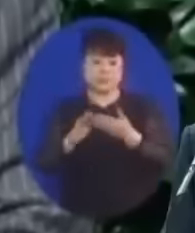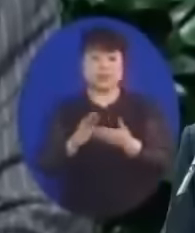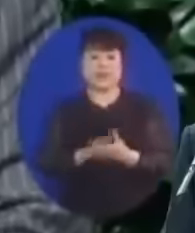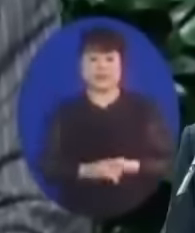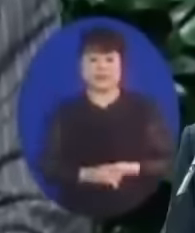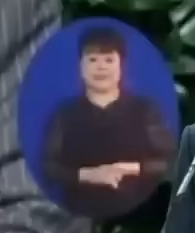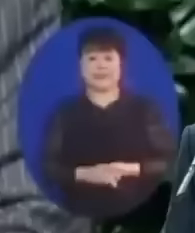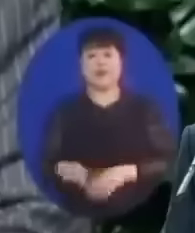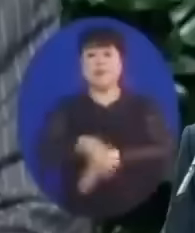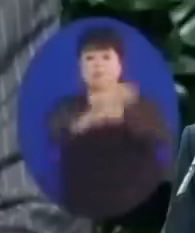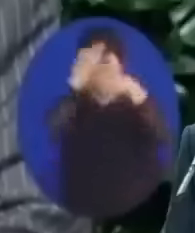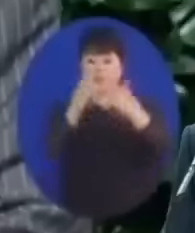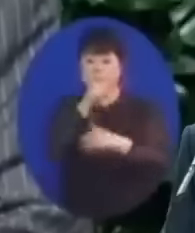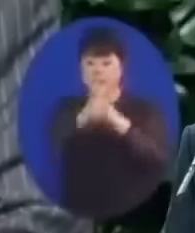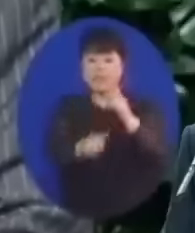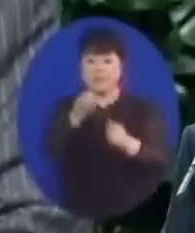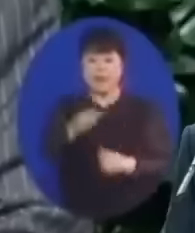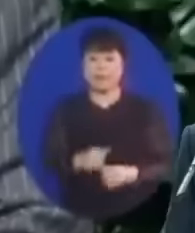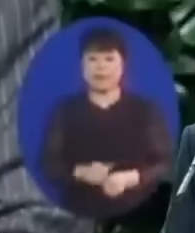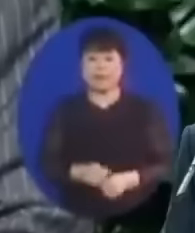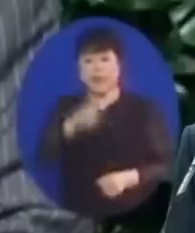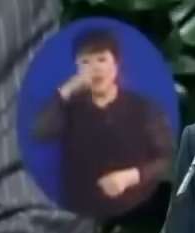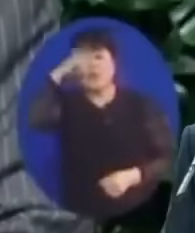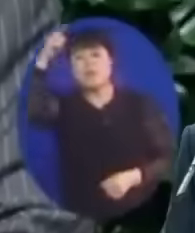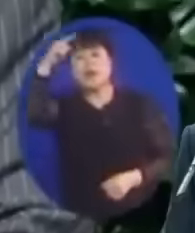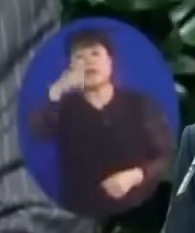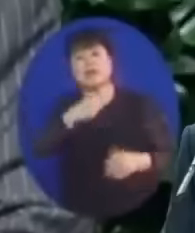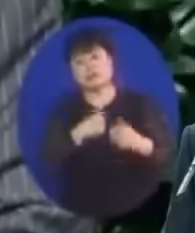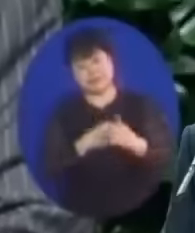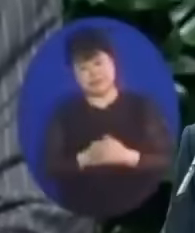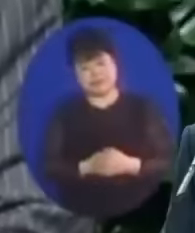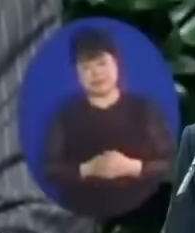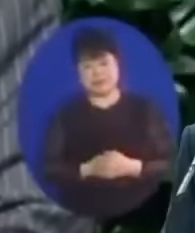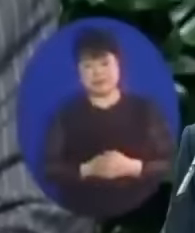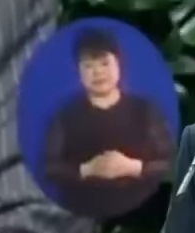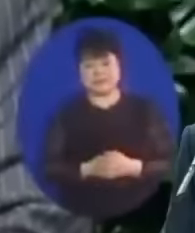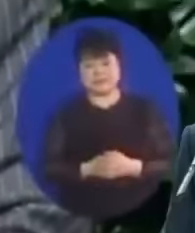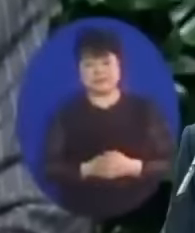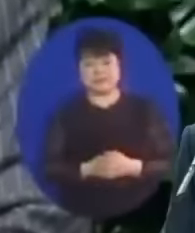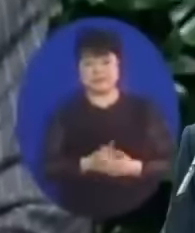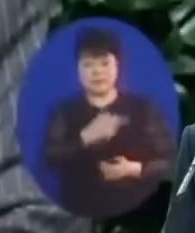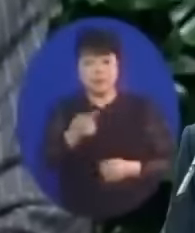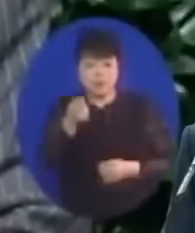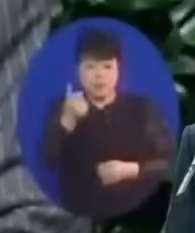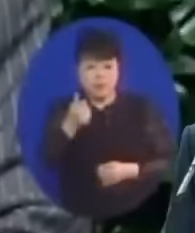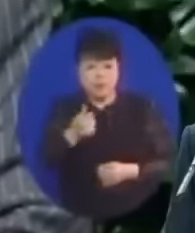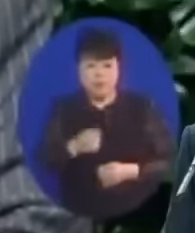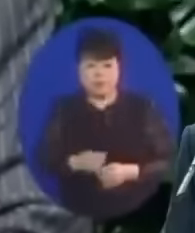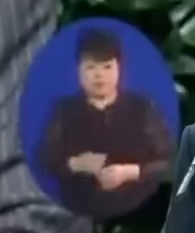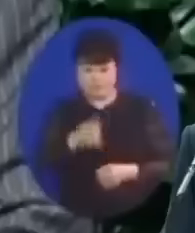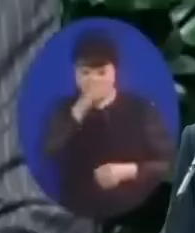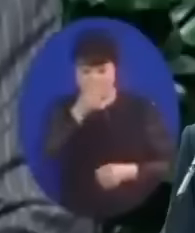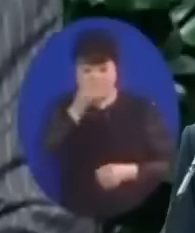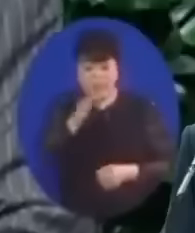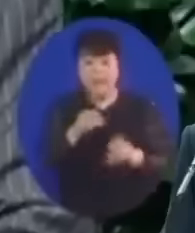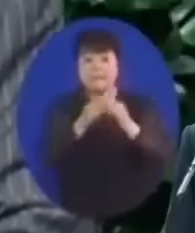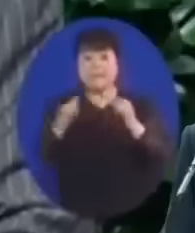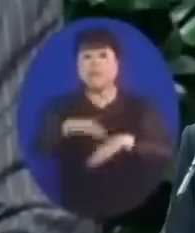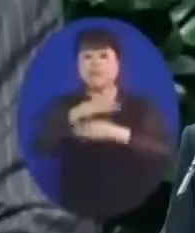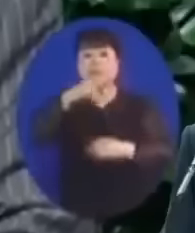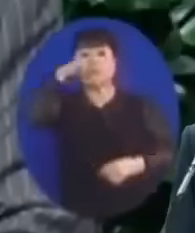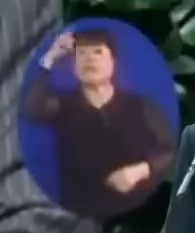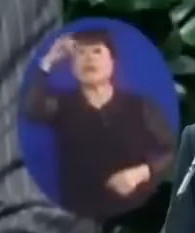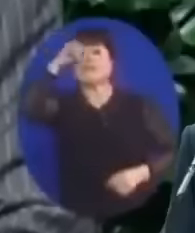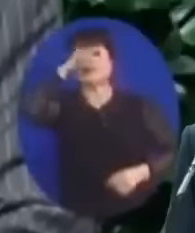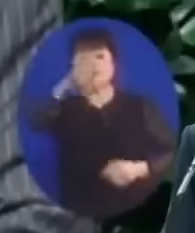이후로 모두 다 하나님 앞에 금방지고 교만합니다. 크고 적은 차이는 있지만은 인간은 다